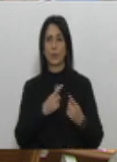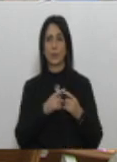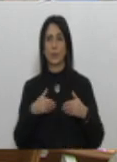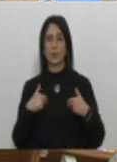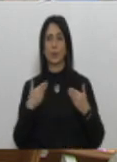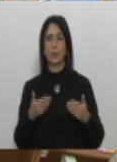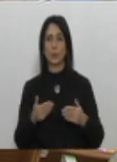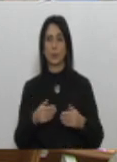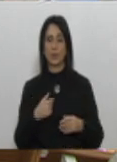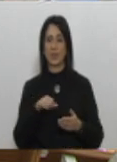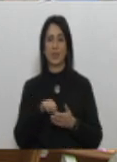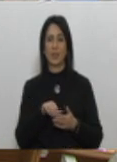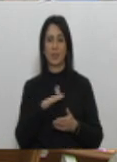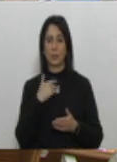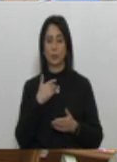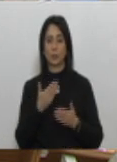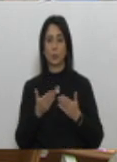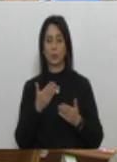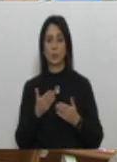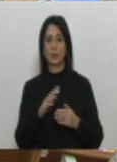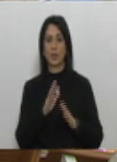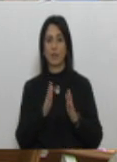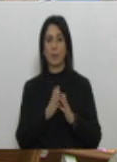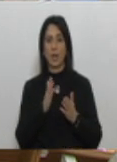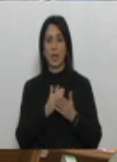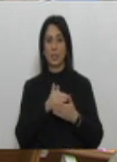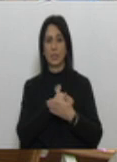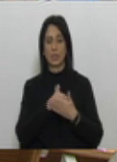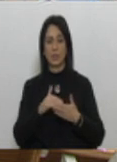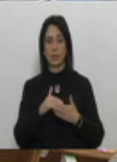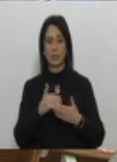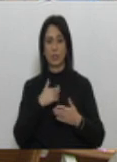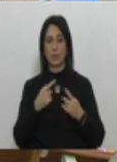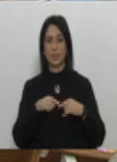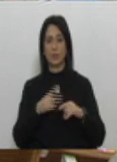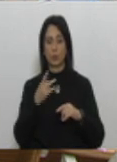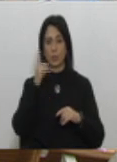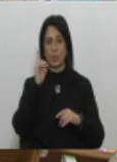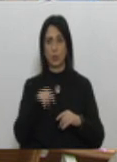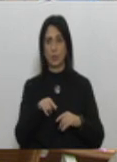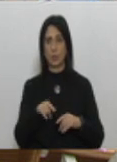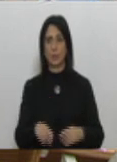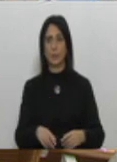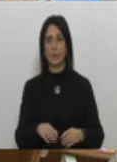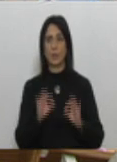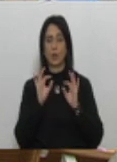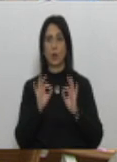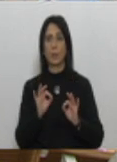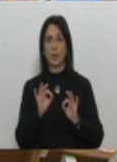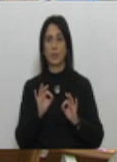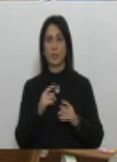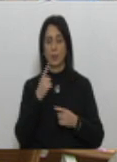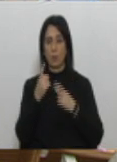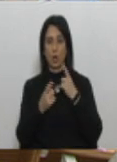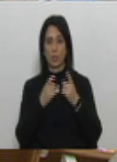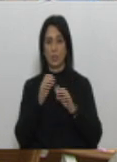მოგესალმებით, არ მოპირებდი გამოსვლას, თუმცა ყველაფერს აქვს საზღვარი და ჩვენმა საზოგადოებამ დაიცოდეს ობიექტური